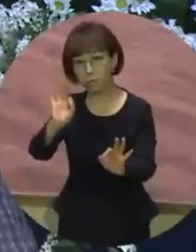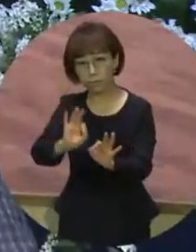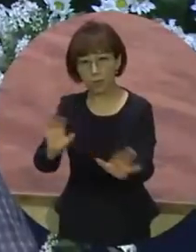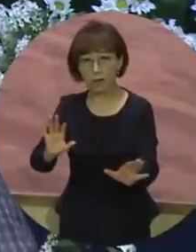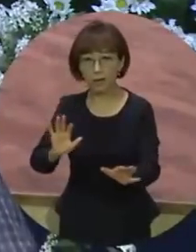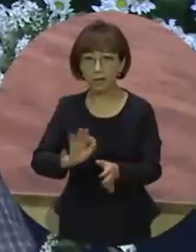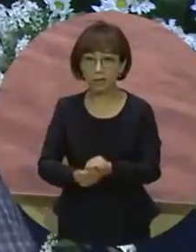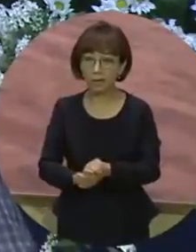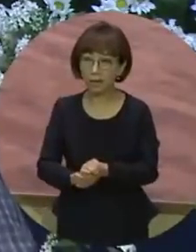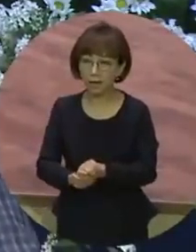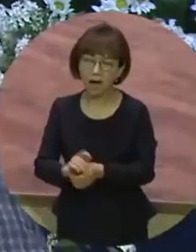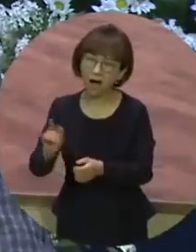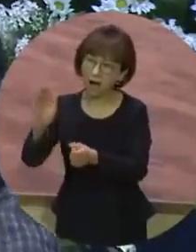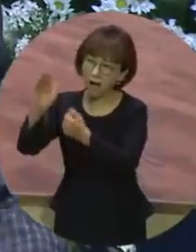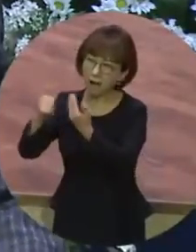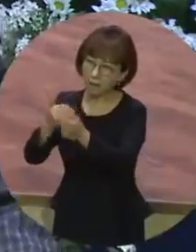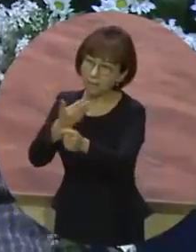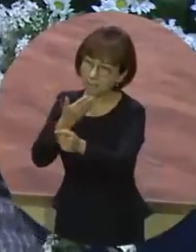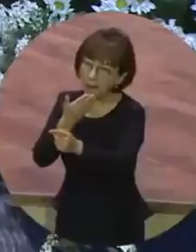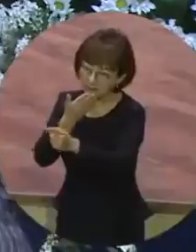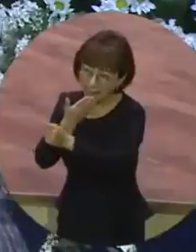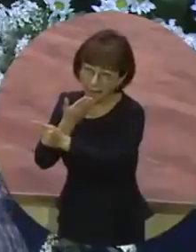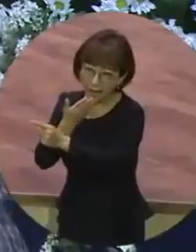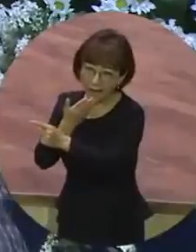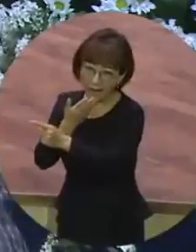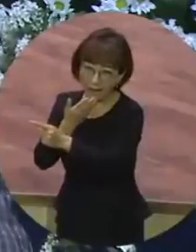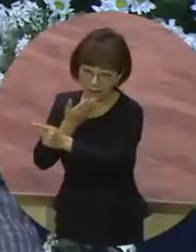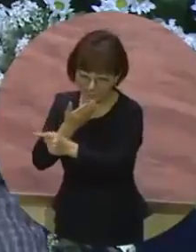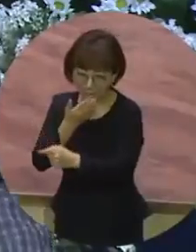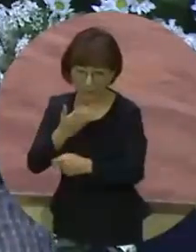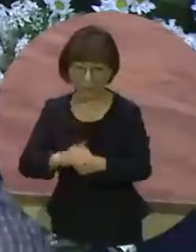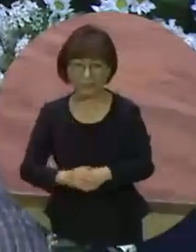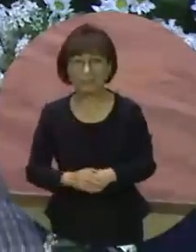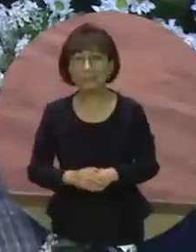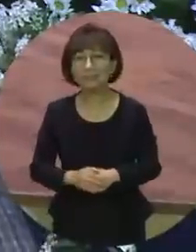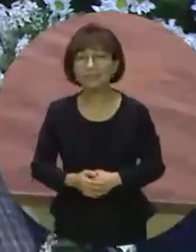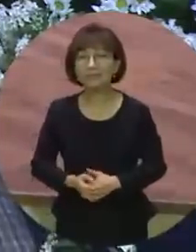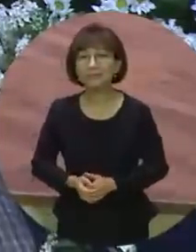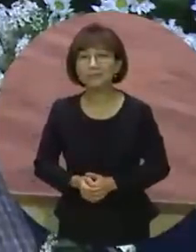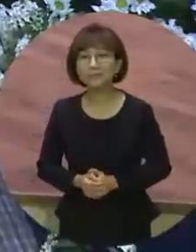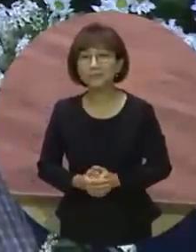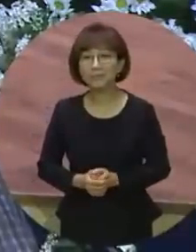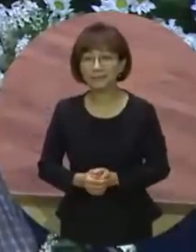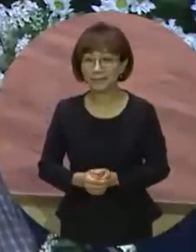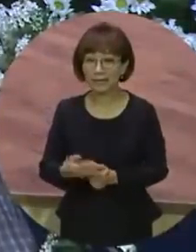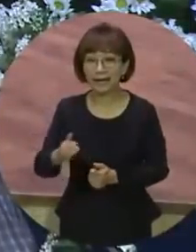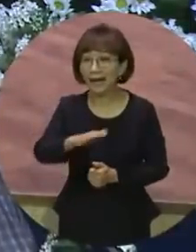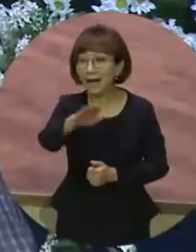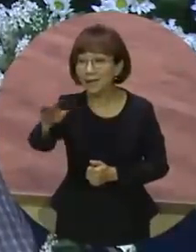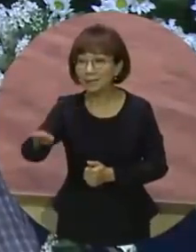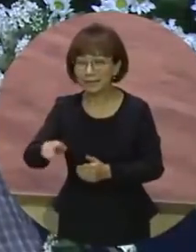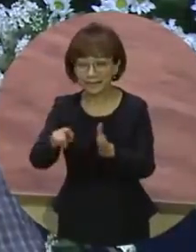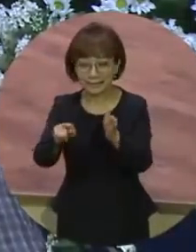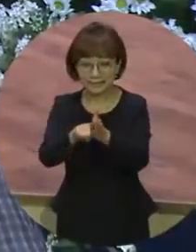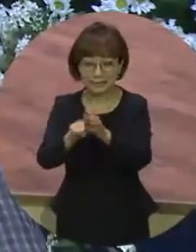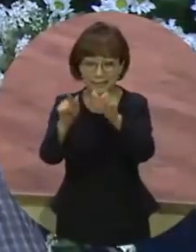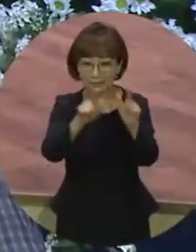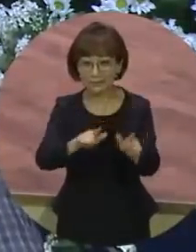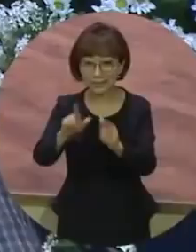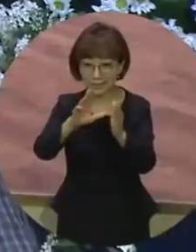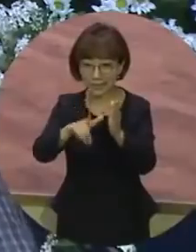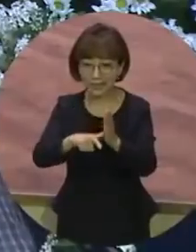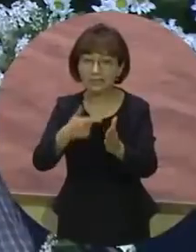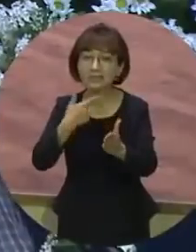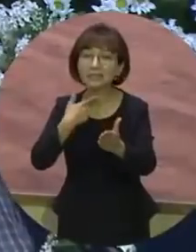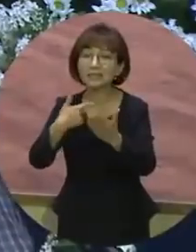하나님이 불가능을 가능케 하시고 180도 바뀌어버렸어. 그래서 신앙생활은요 체험을 해봐야 돼. 체험을. 하나님만이